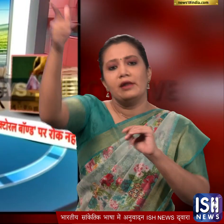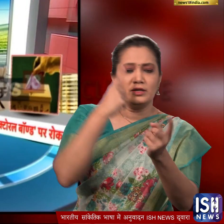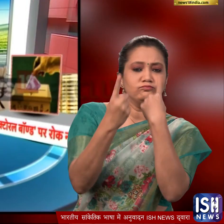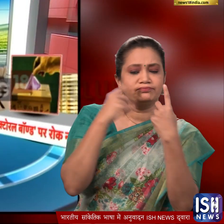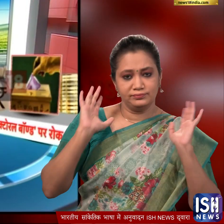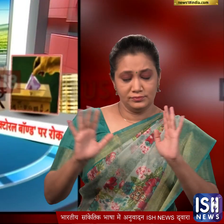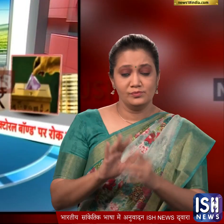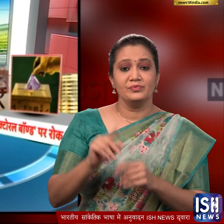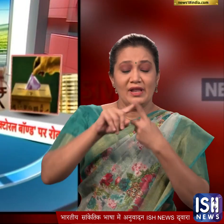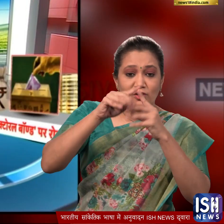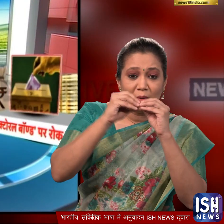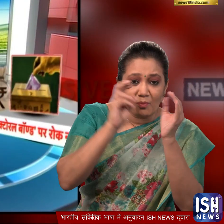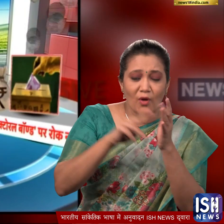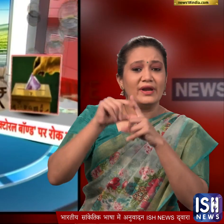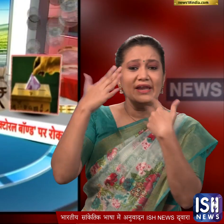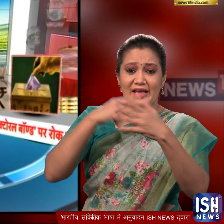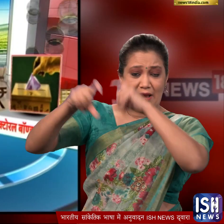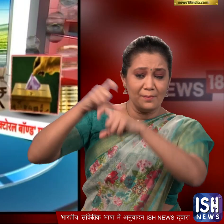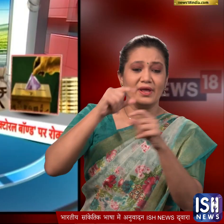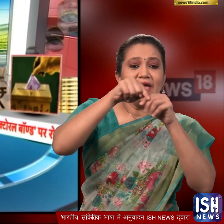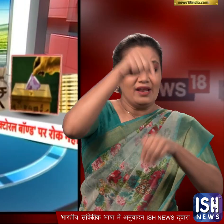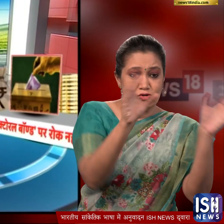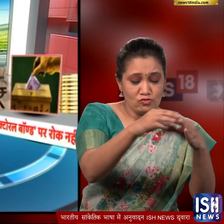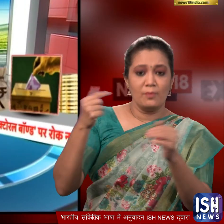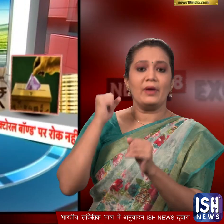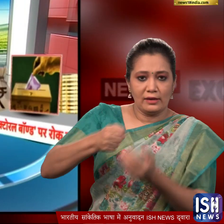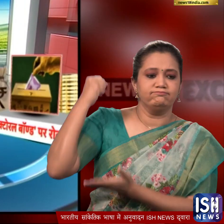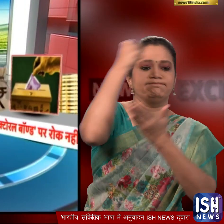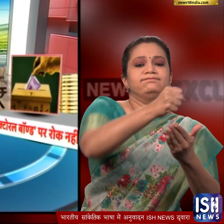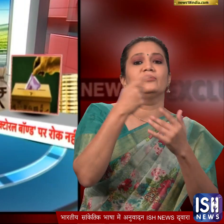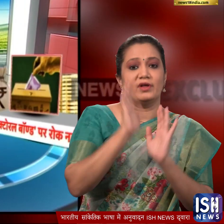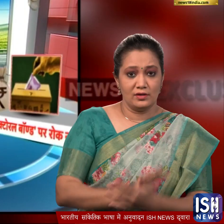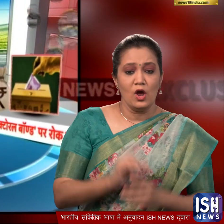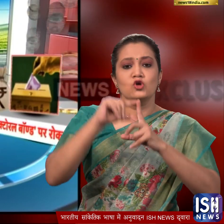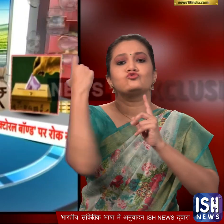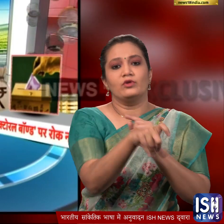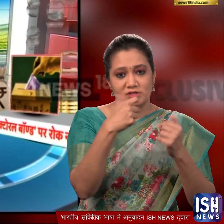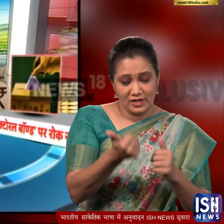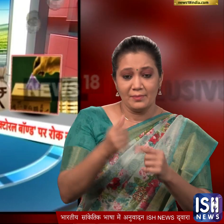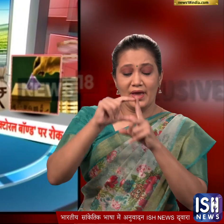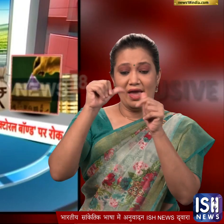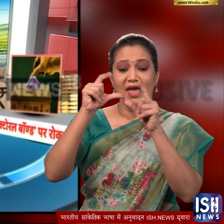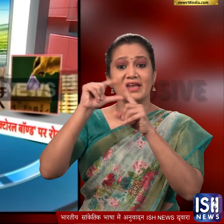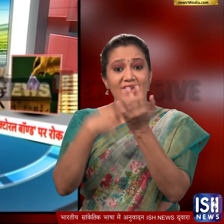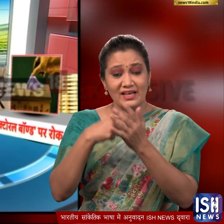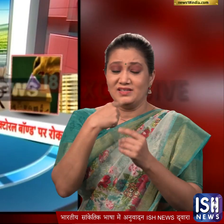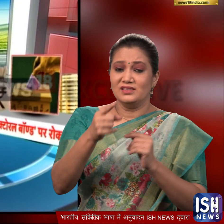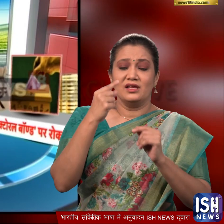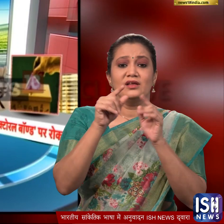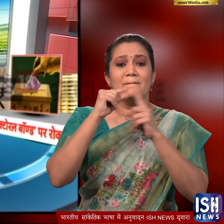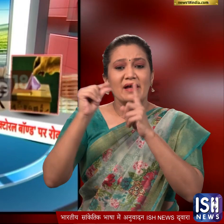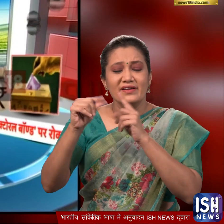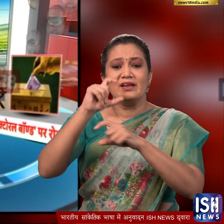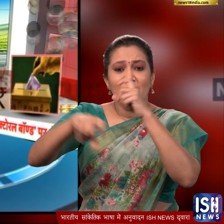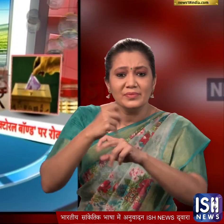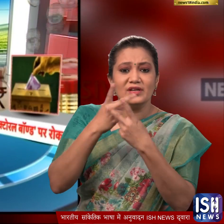बाद में बहस हो। इलेक्टोरल बॉन्ड के जरिए कोई कंपनी या शख्स राजनीतिक पार्टियों को चंदा देते और एडीआर ने सुप्रीम कोर्ट में दलील दी कि इसके